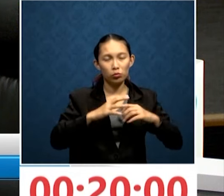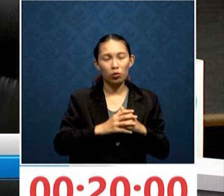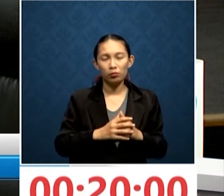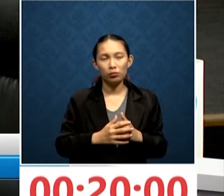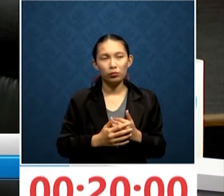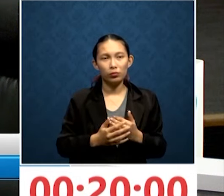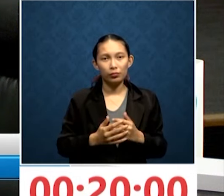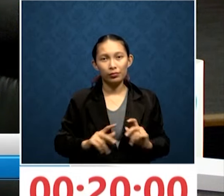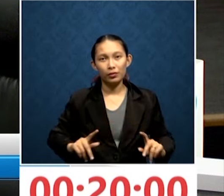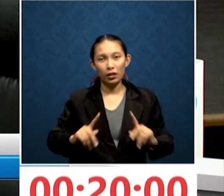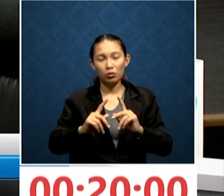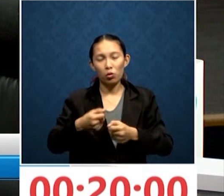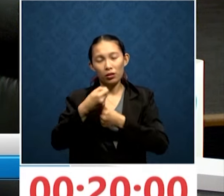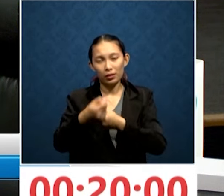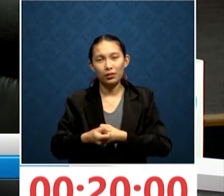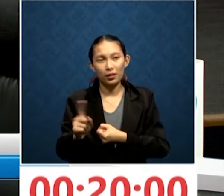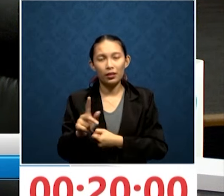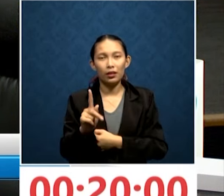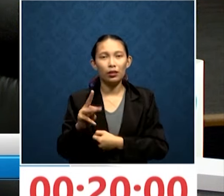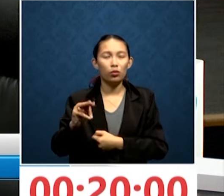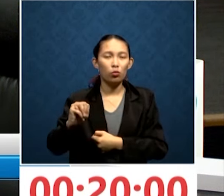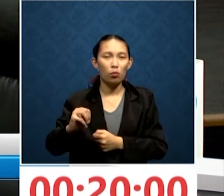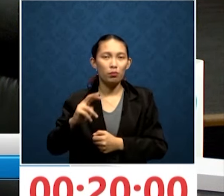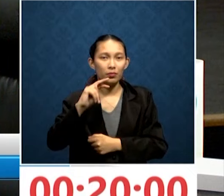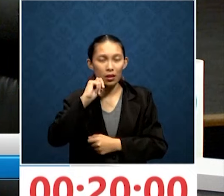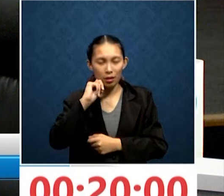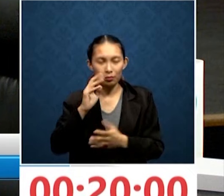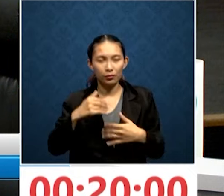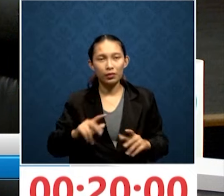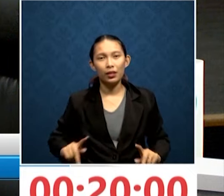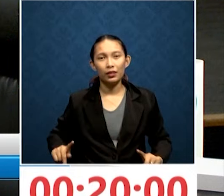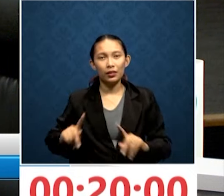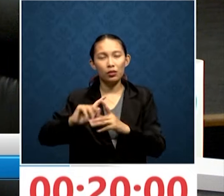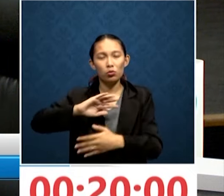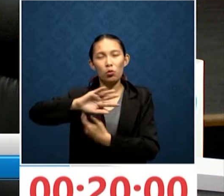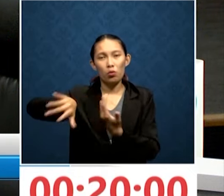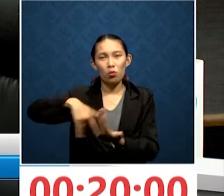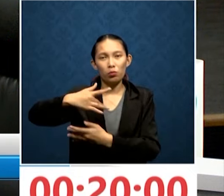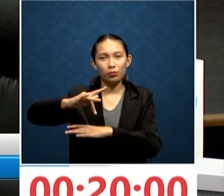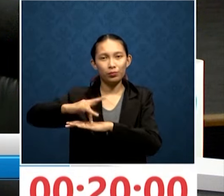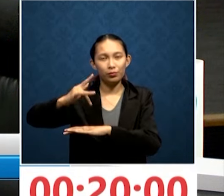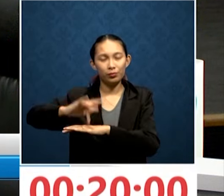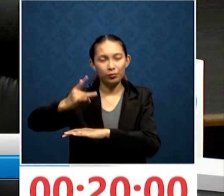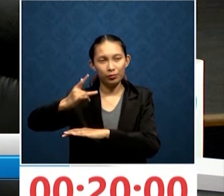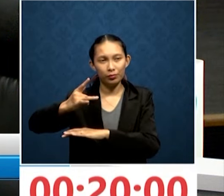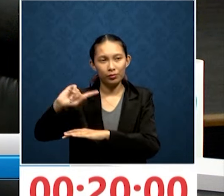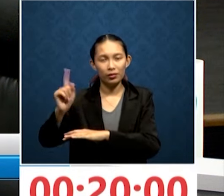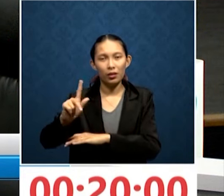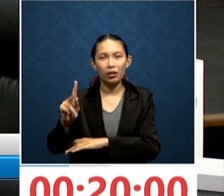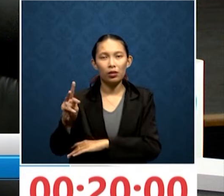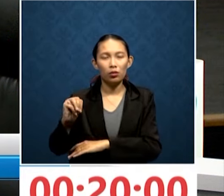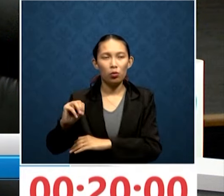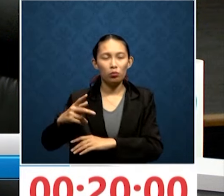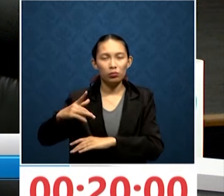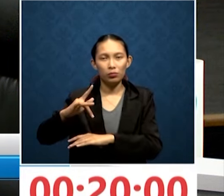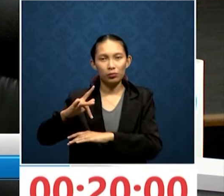งเกษตรและสหกรณ์ก็คือกรมชลประทานกระทรวงทรัพยากรธรรมชาติและสิ่งแวดล้อมก็คือกรมทรัพยากรน้